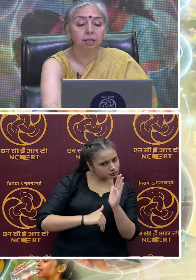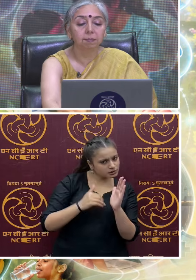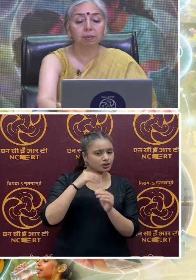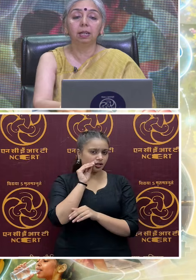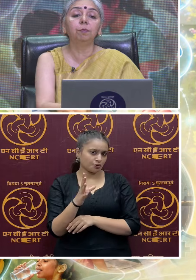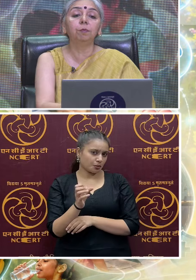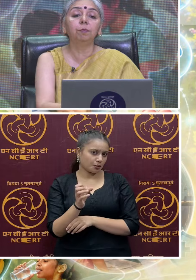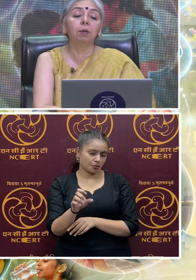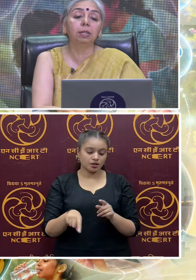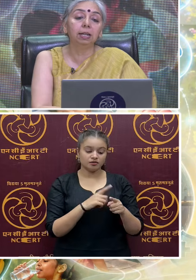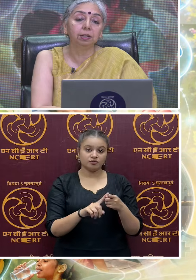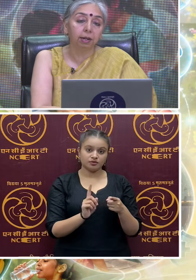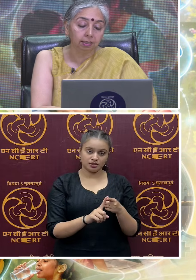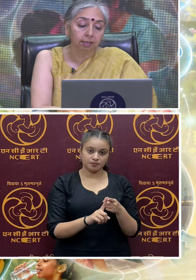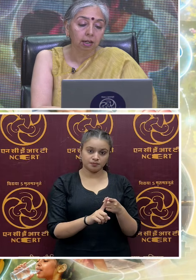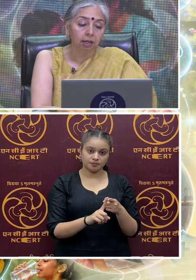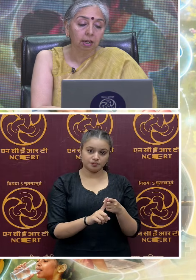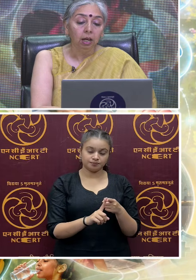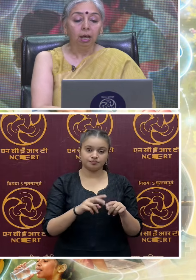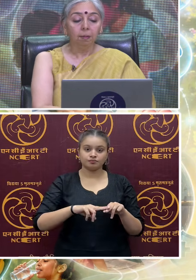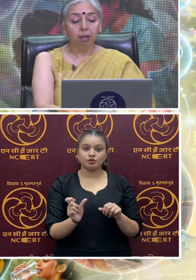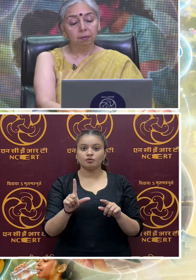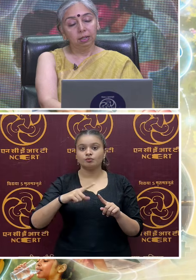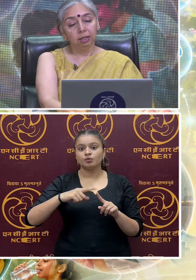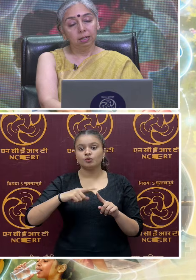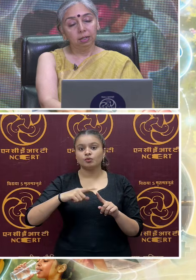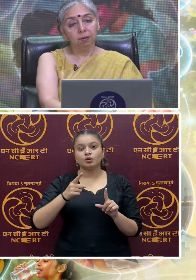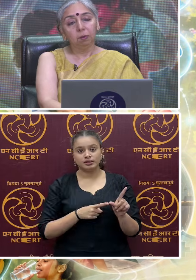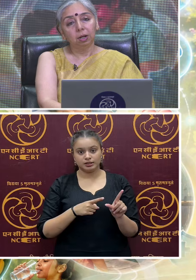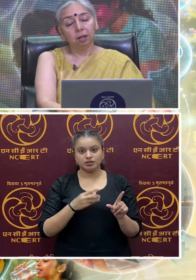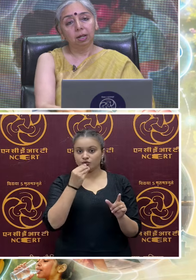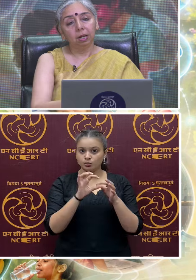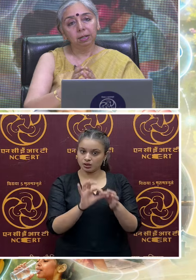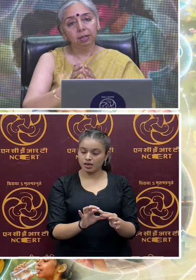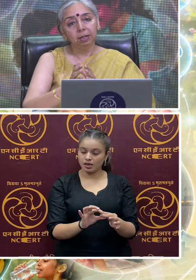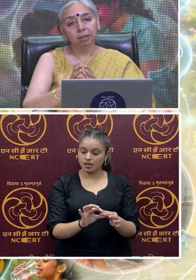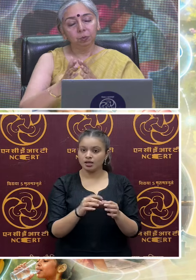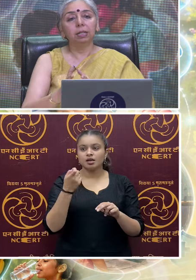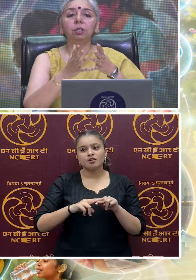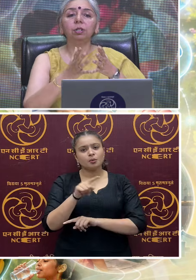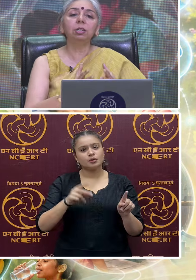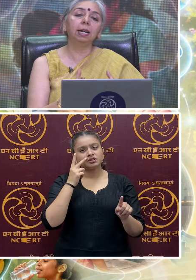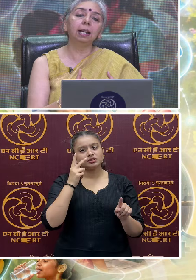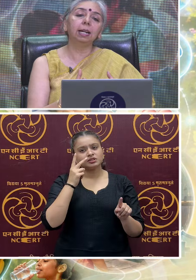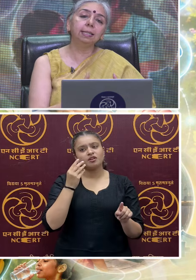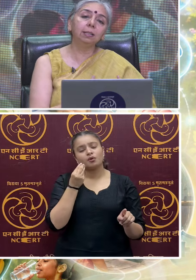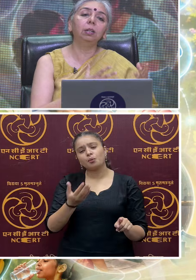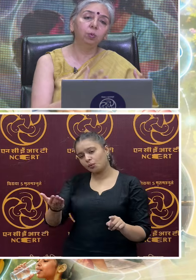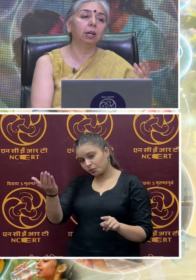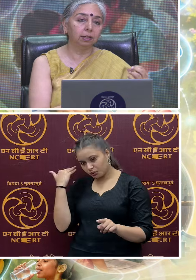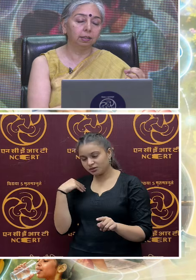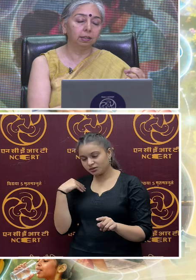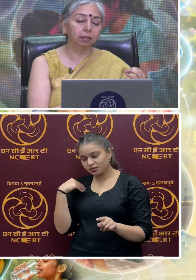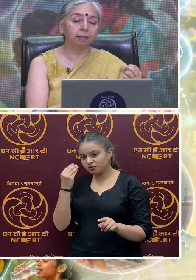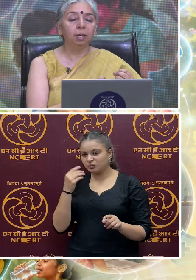चाहूँगी। सबसे पहले है फॉल्टी डाइटरी पैटर्न्स। अब अगर हम देखें, हम अपनी ना पुरानी ट्रेडिशनल डाइट से थोड़ा